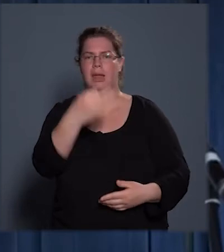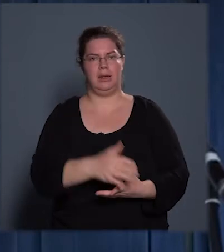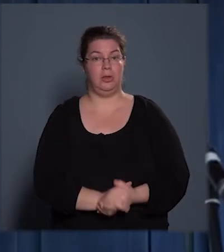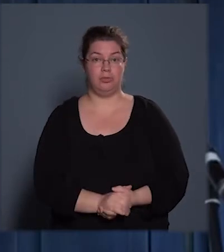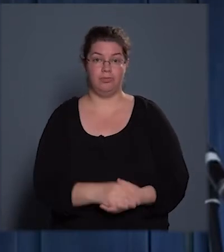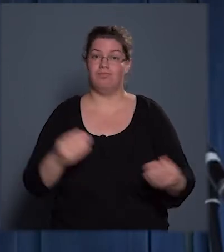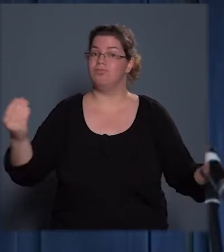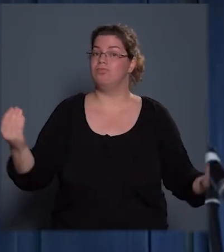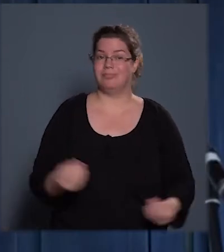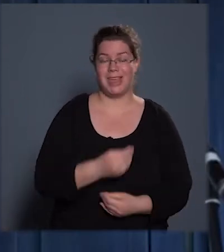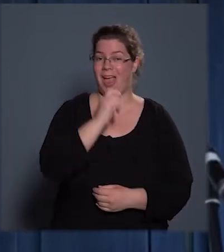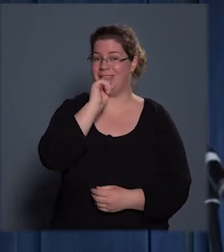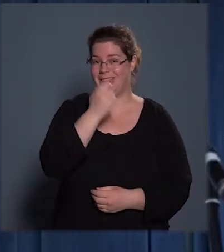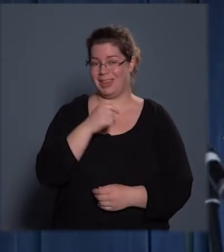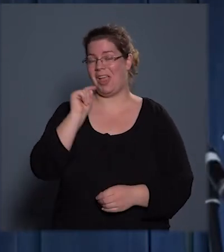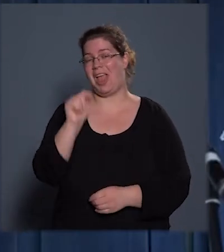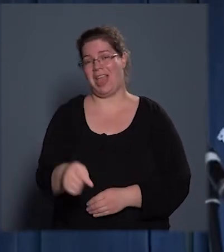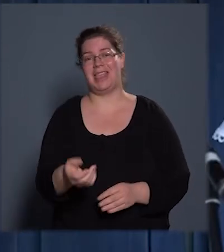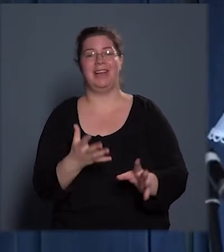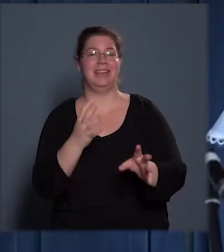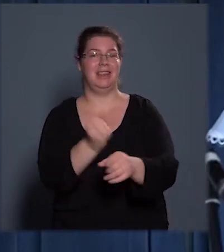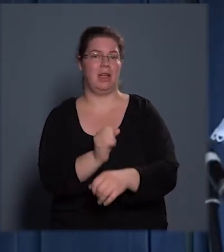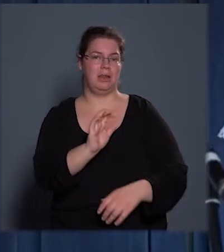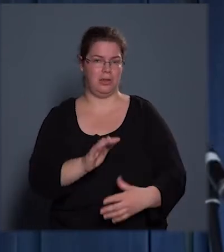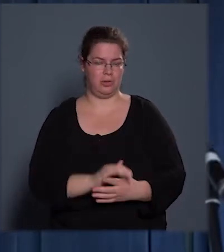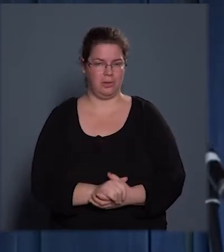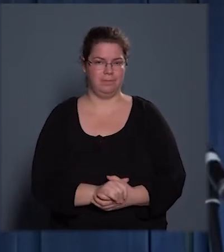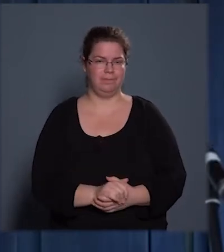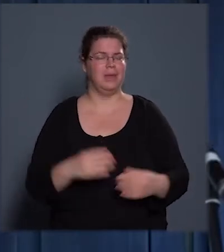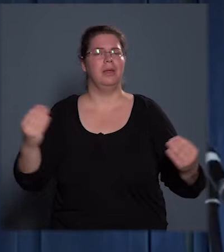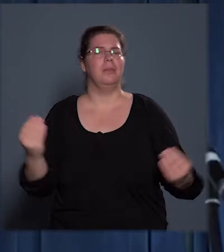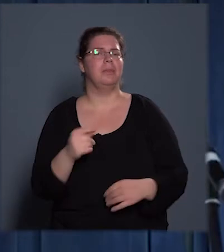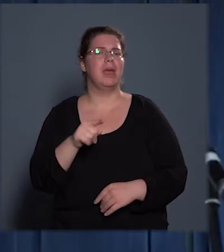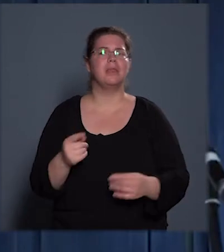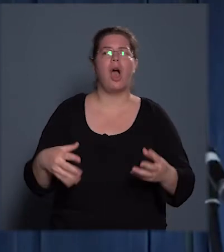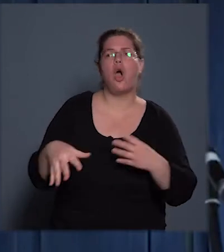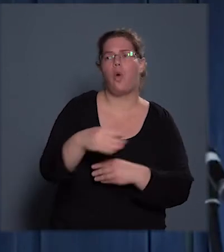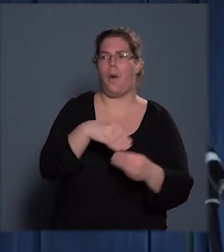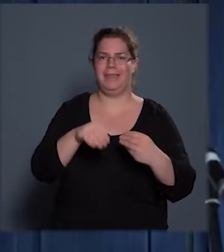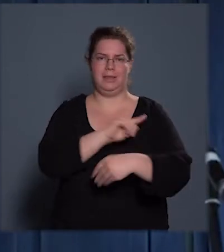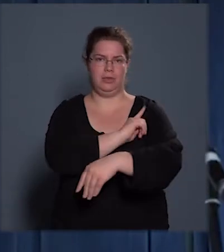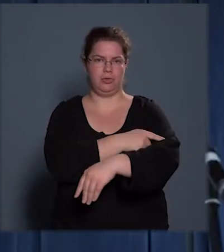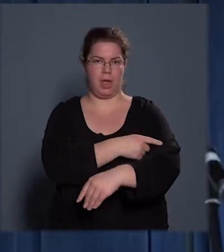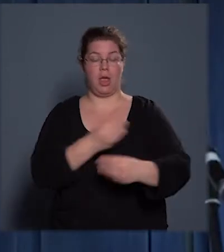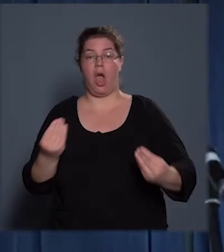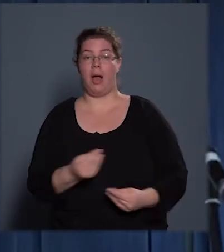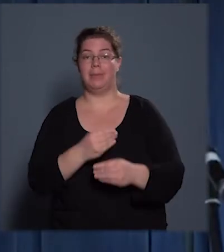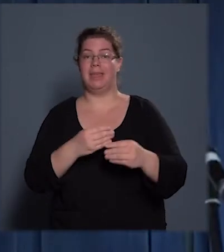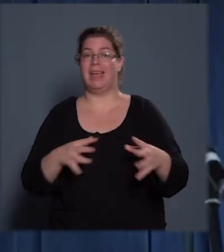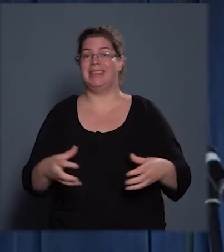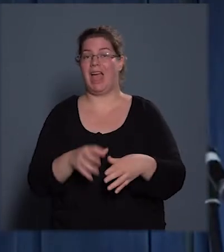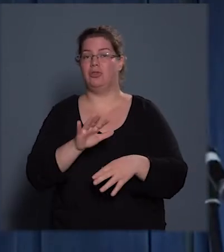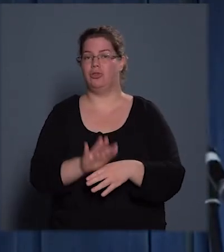hogy mi a titka ennek a kitartásnak? Mi az a kohéziós erő, ami egy